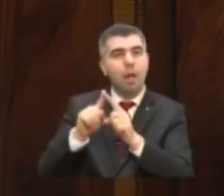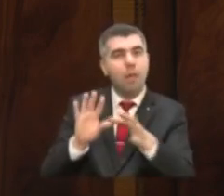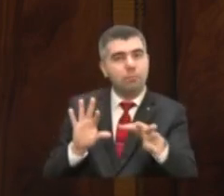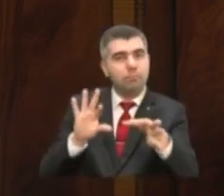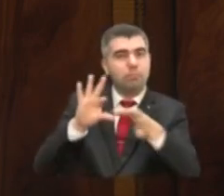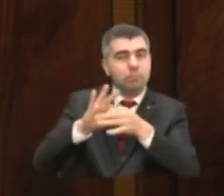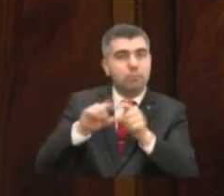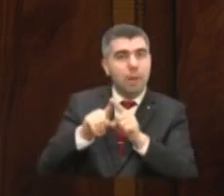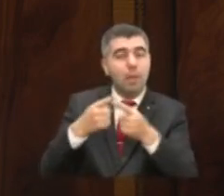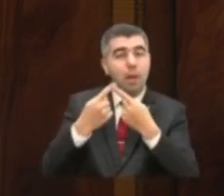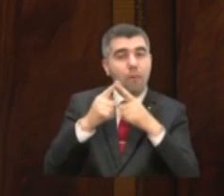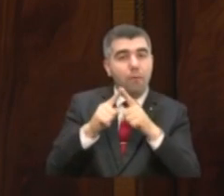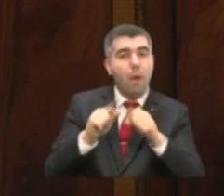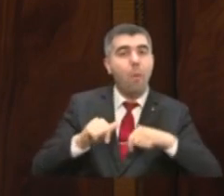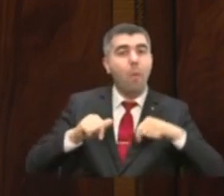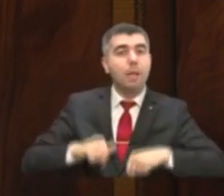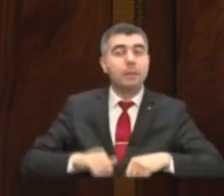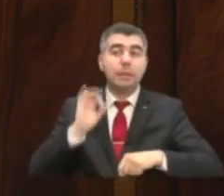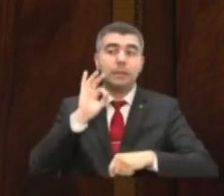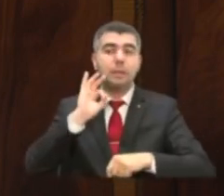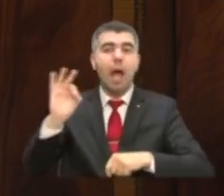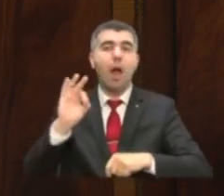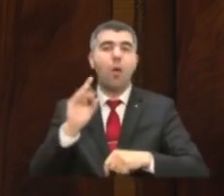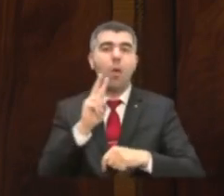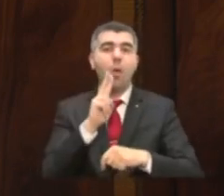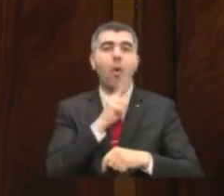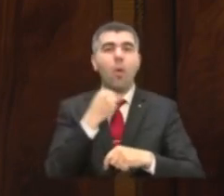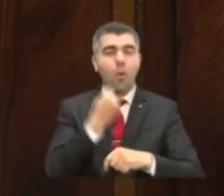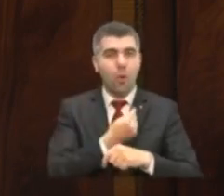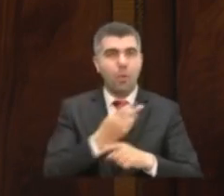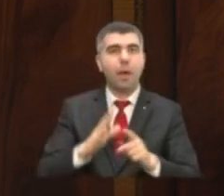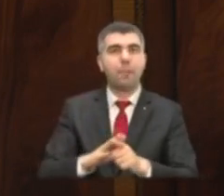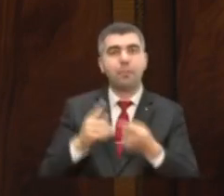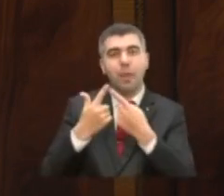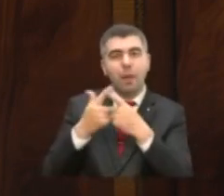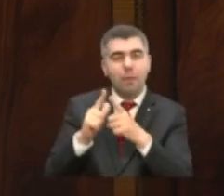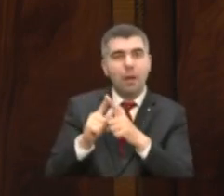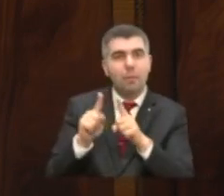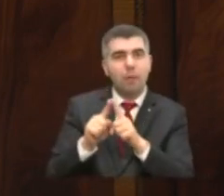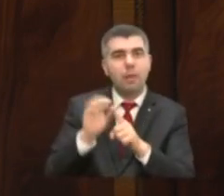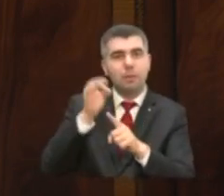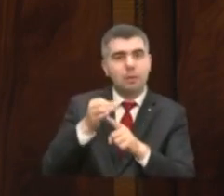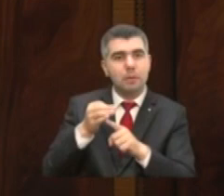طرفكم، وصرح وزير من حزبكم بخصوص تسوية